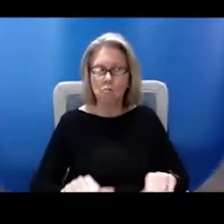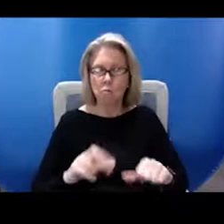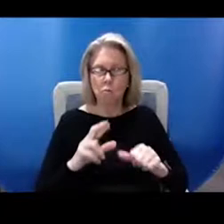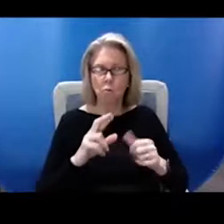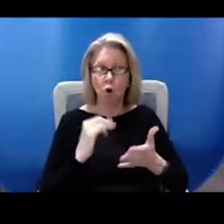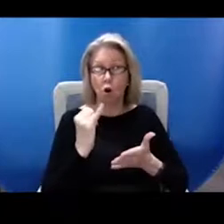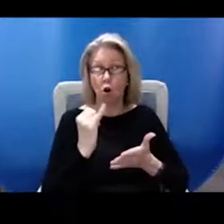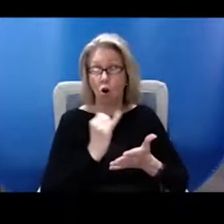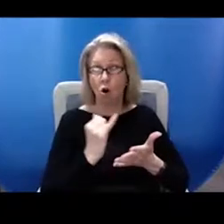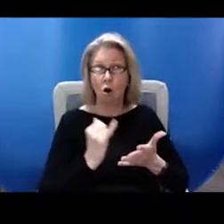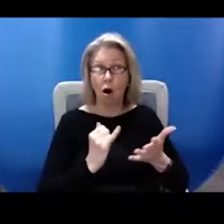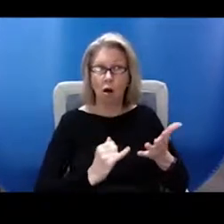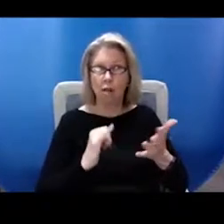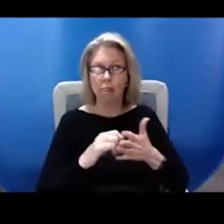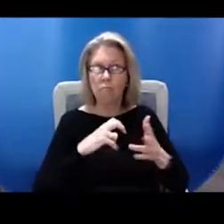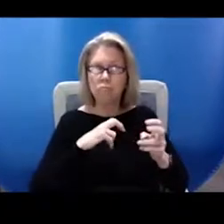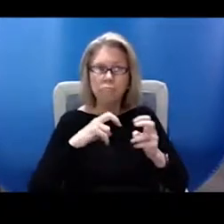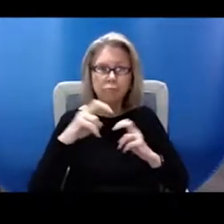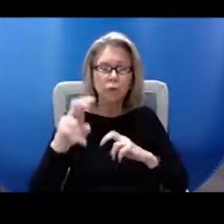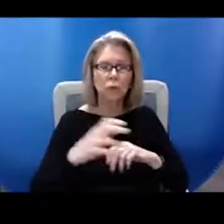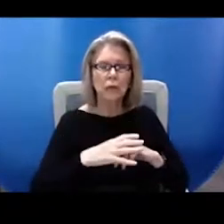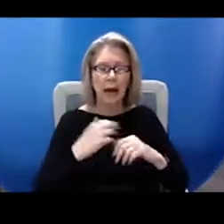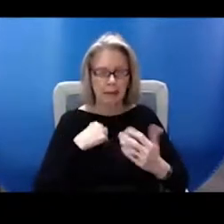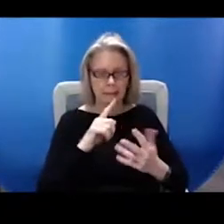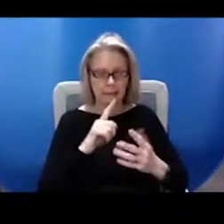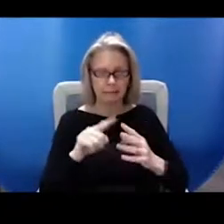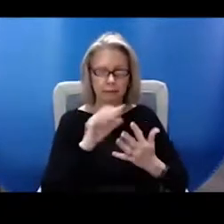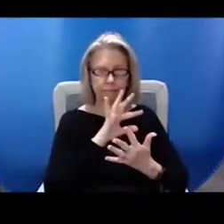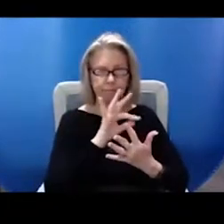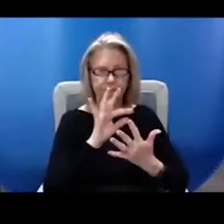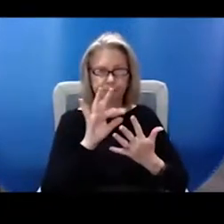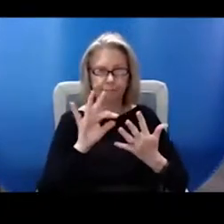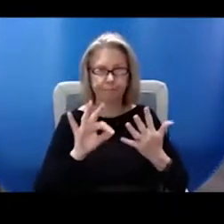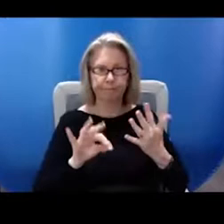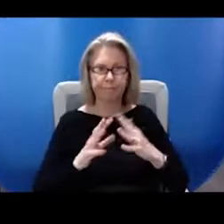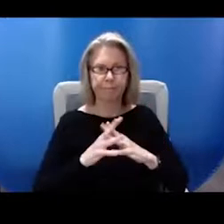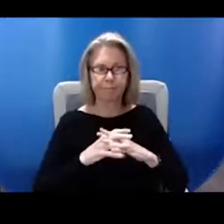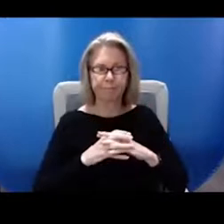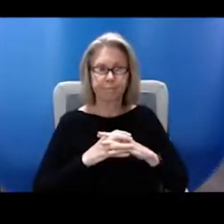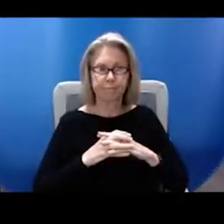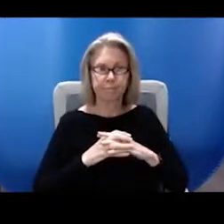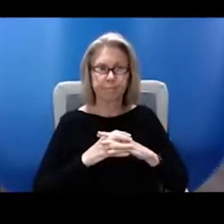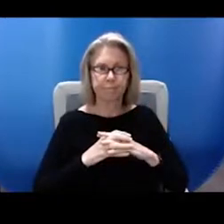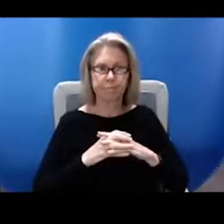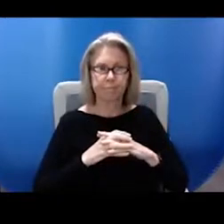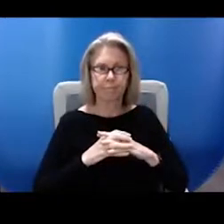arsitek salah satunya, atau menjadi seniman di negeri orang, juga sebuah godaan yang